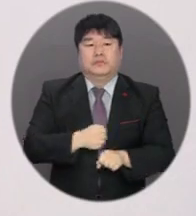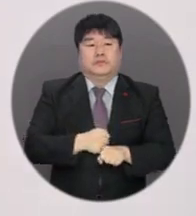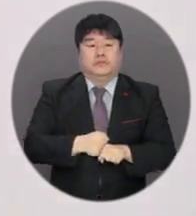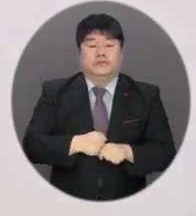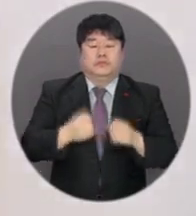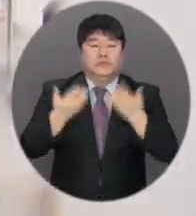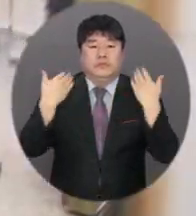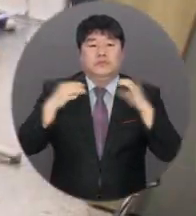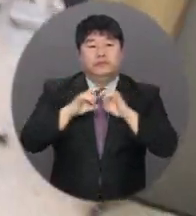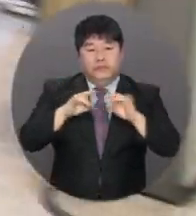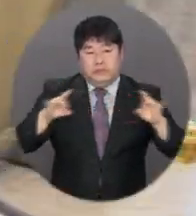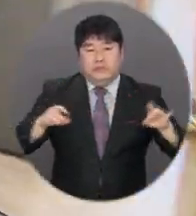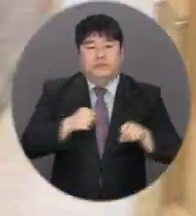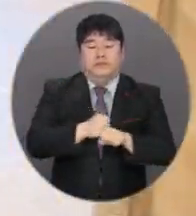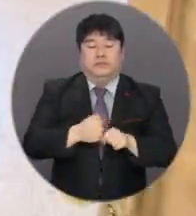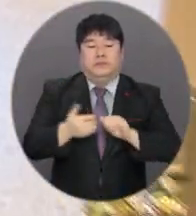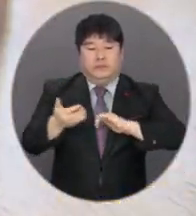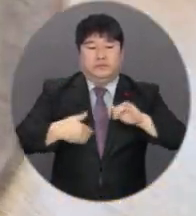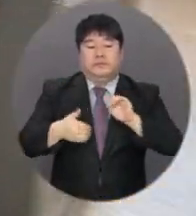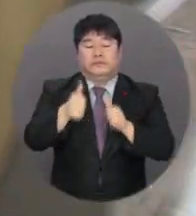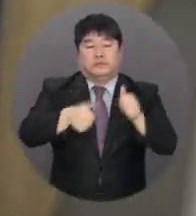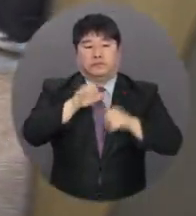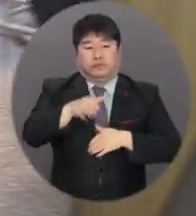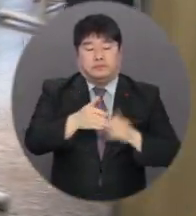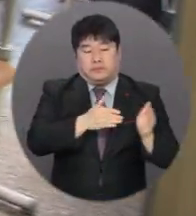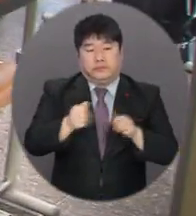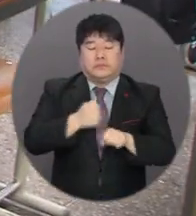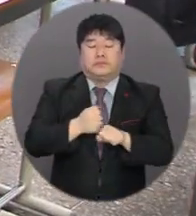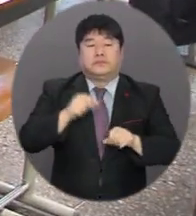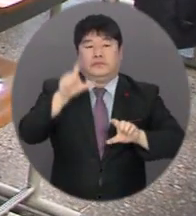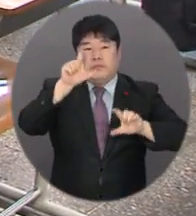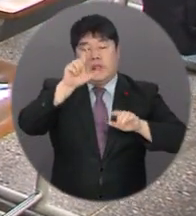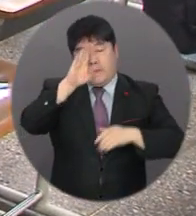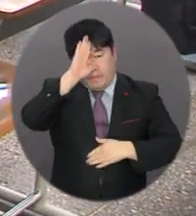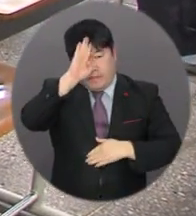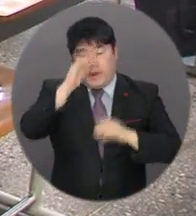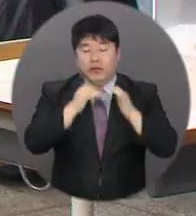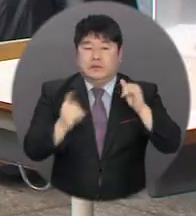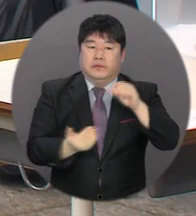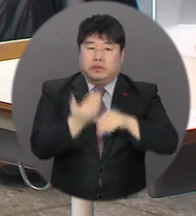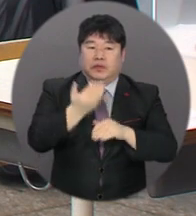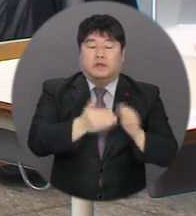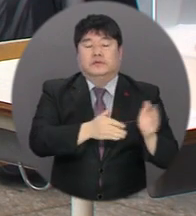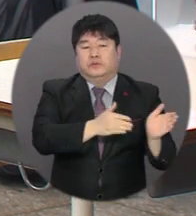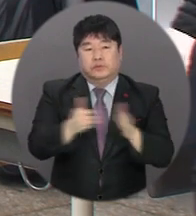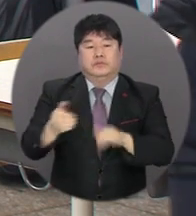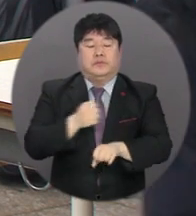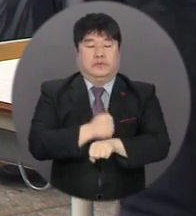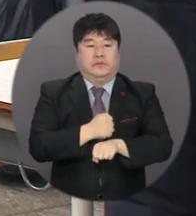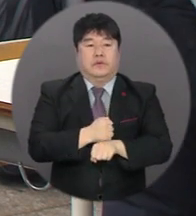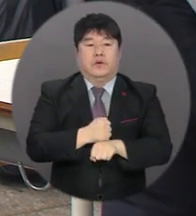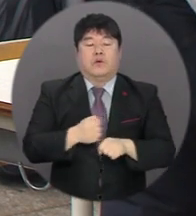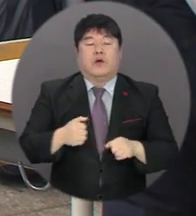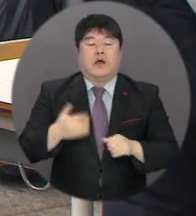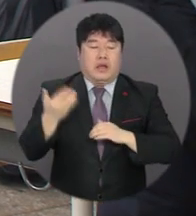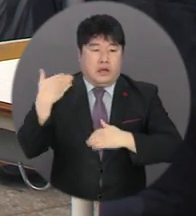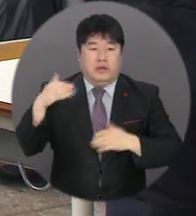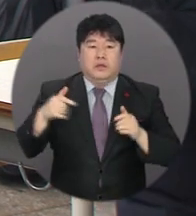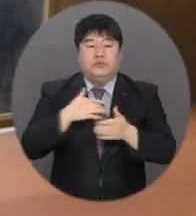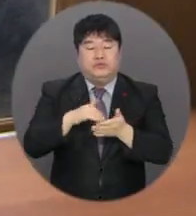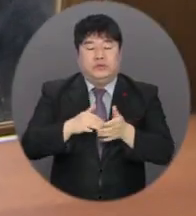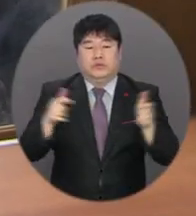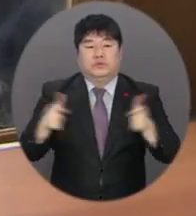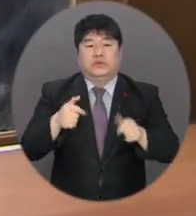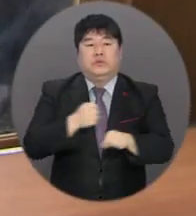각 학교마다 예비시험장을 만들어 혹시 모를 유증상자 발생에 대비했고 시험장 인원도 예년보다 줄여 수험생